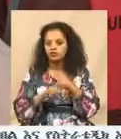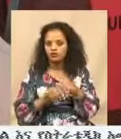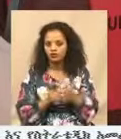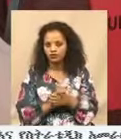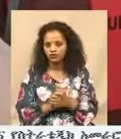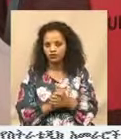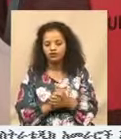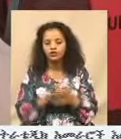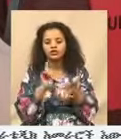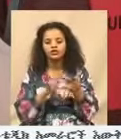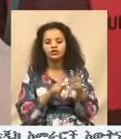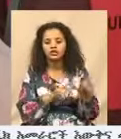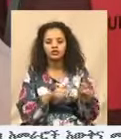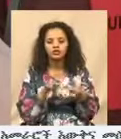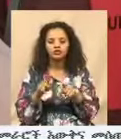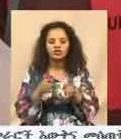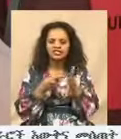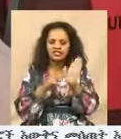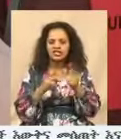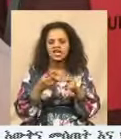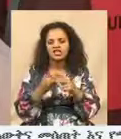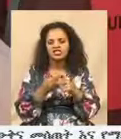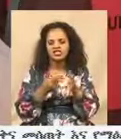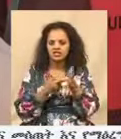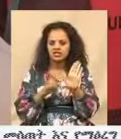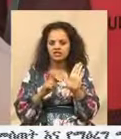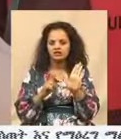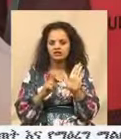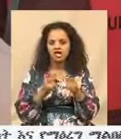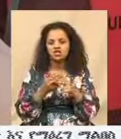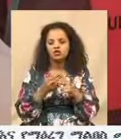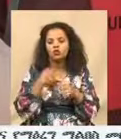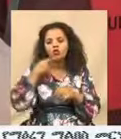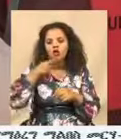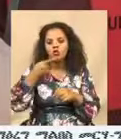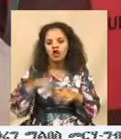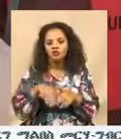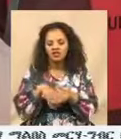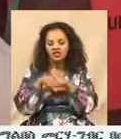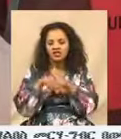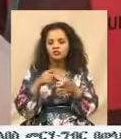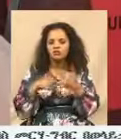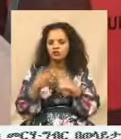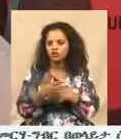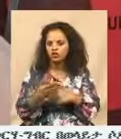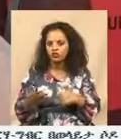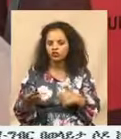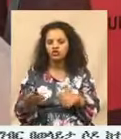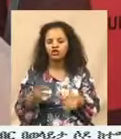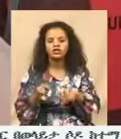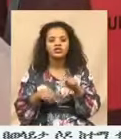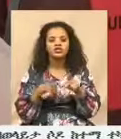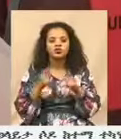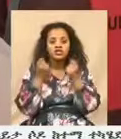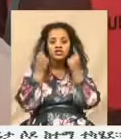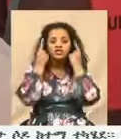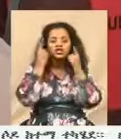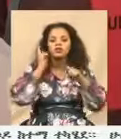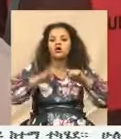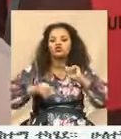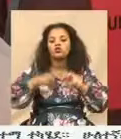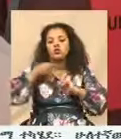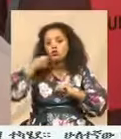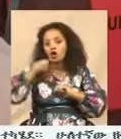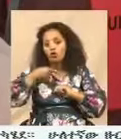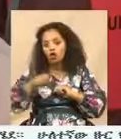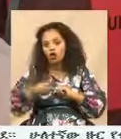ይቻላልባቸው። ሶስተኛ ደግሞ ግልጽ፣ አጭርና ግልጽ ቋንቋ፣ ይሄ በእንግሊዝኛ የሚመጡ ነገሮች ህብረተሰቡ ሊረዳቸው የማይችሉ